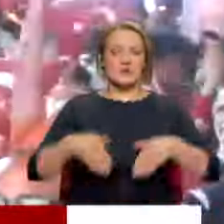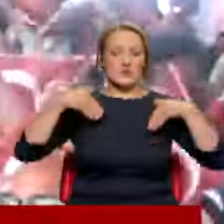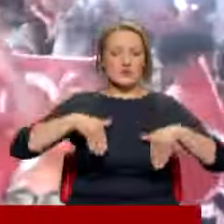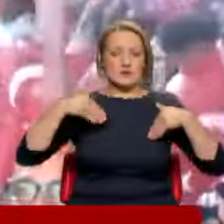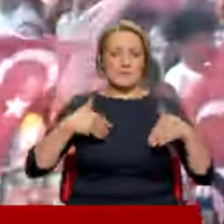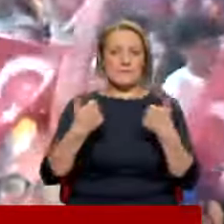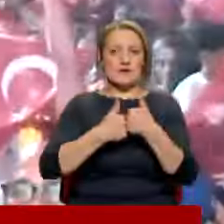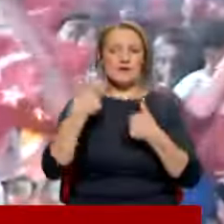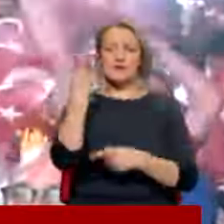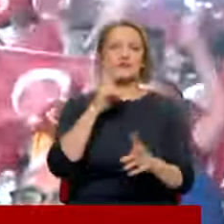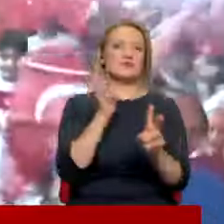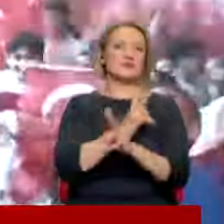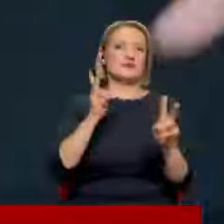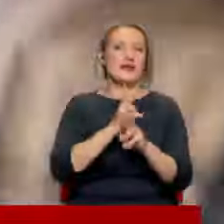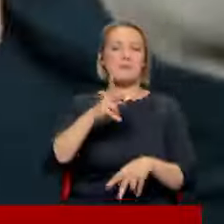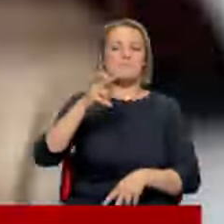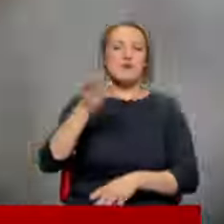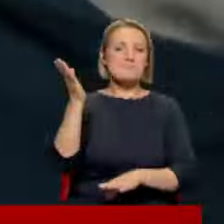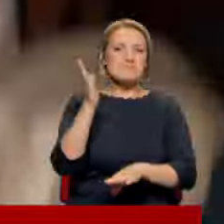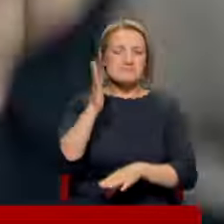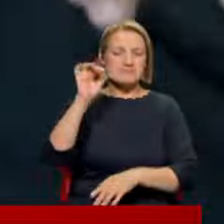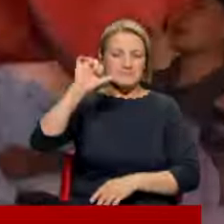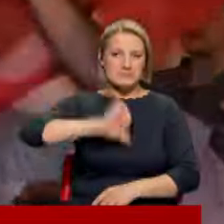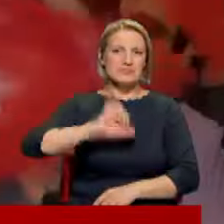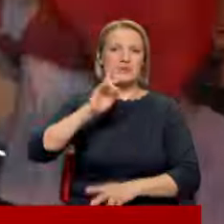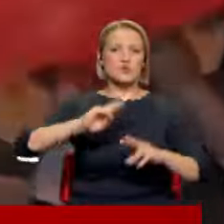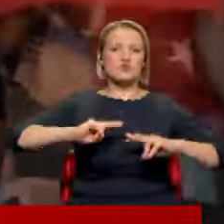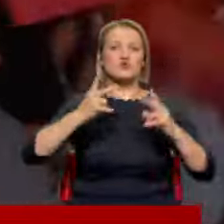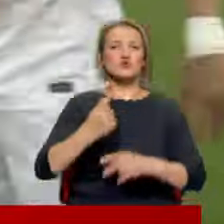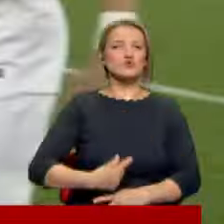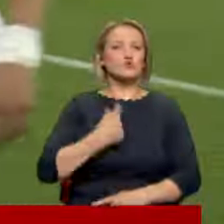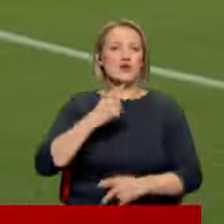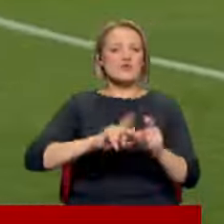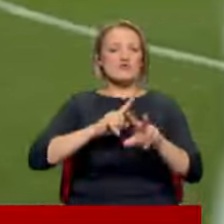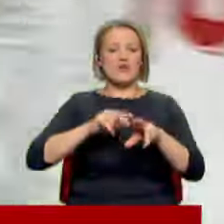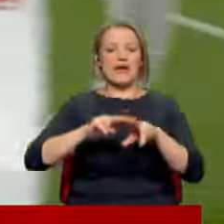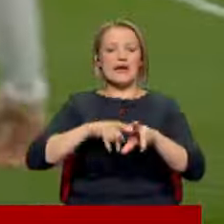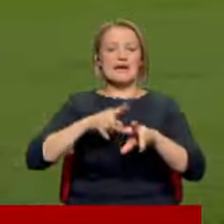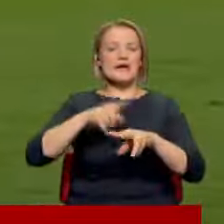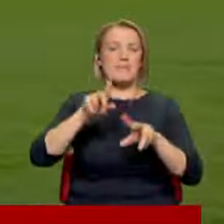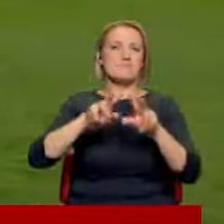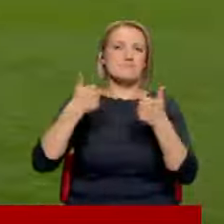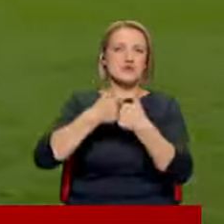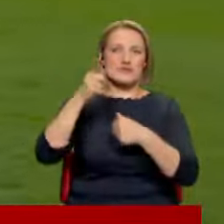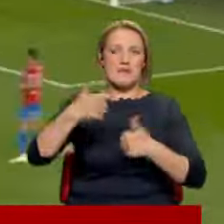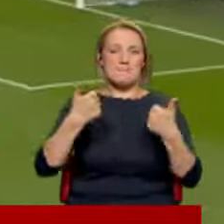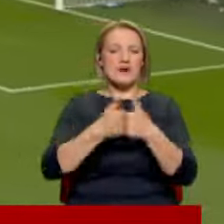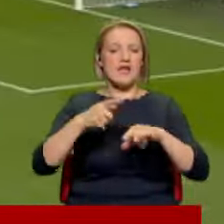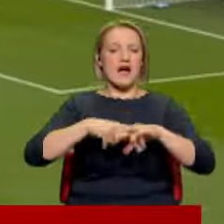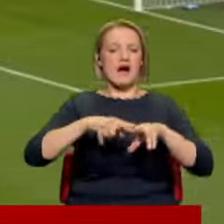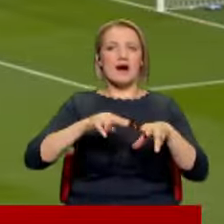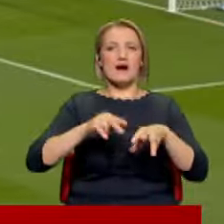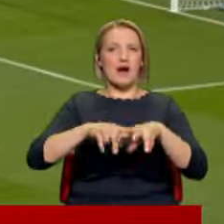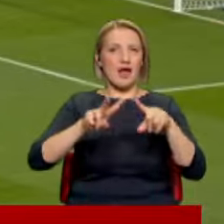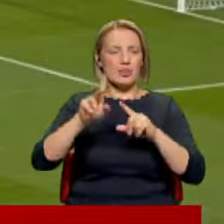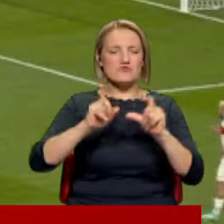Gürcistan maçıyla yüzleri güldüren, Portekiz yenilgisiyle tur umudunu Çekya maçına taşıyan A milli takımımız maçta Hakan